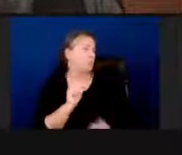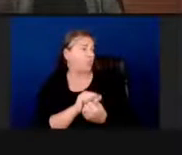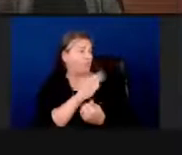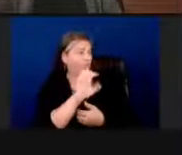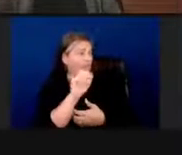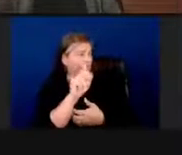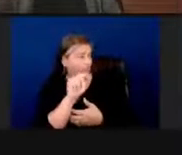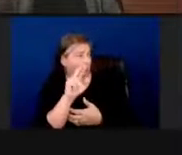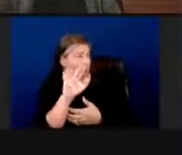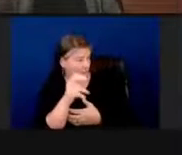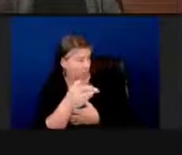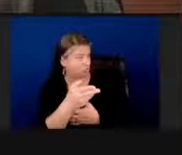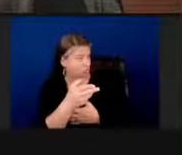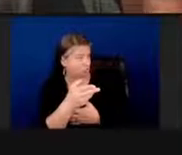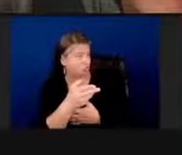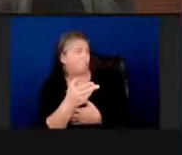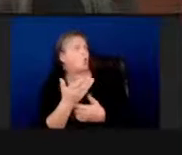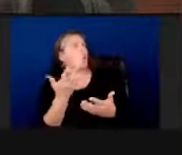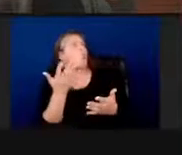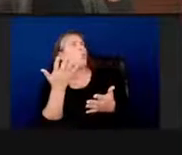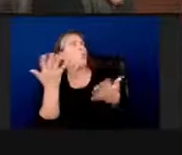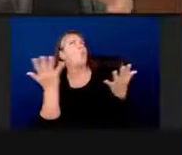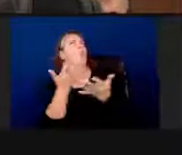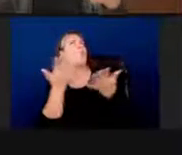يثيرني الحيرة